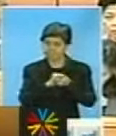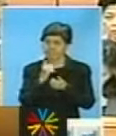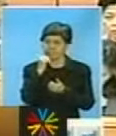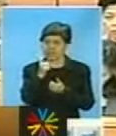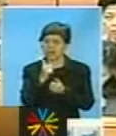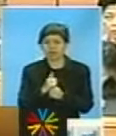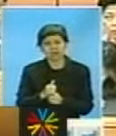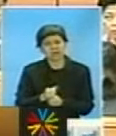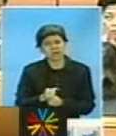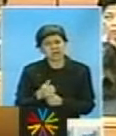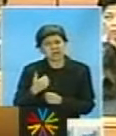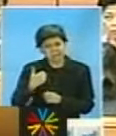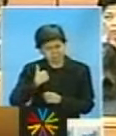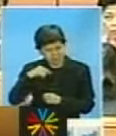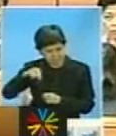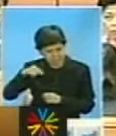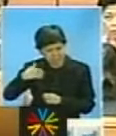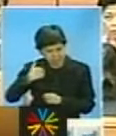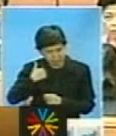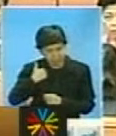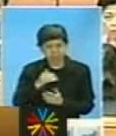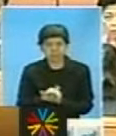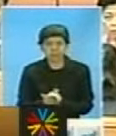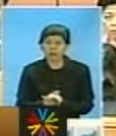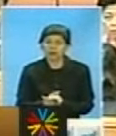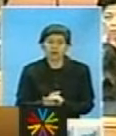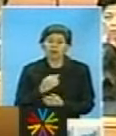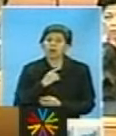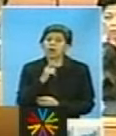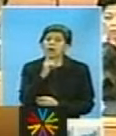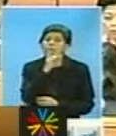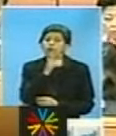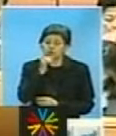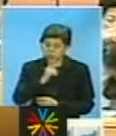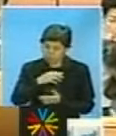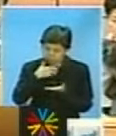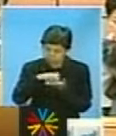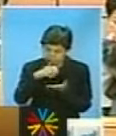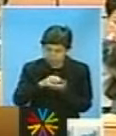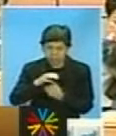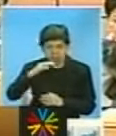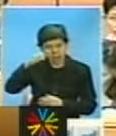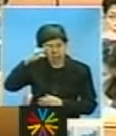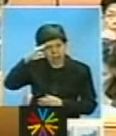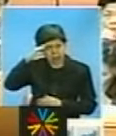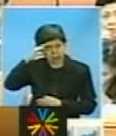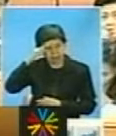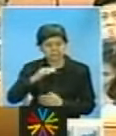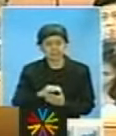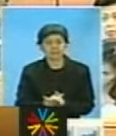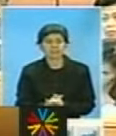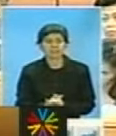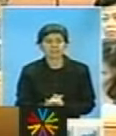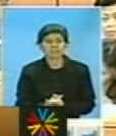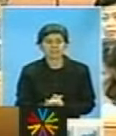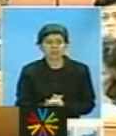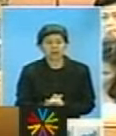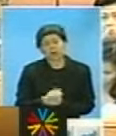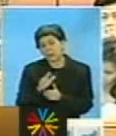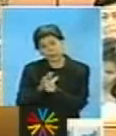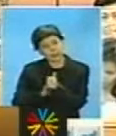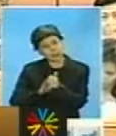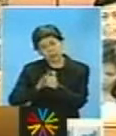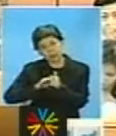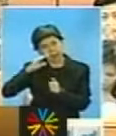คู่กรณีอีกรายหนึ่งที่ไม่พูดถึงก็ไม่ได้ครับคือกองทัพน่า